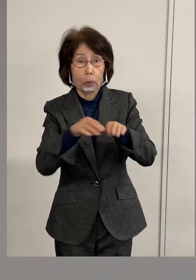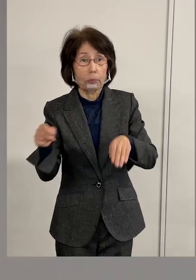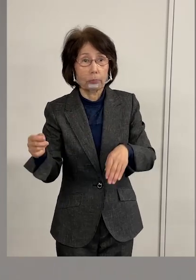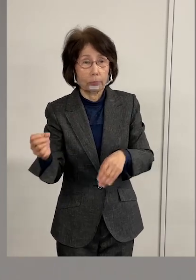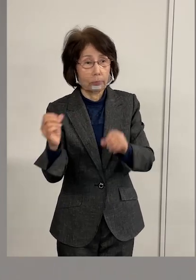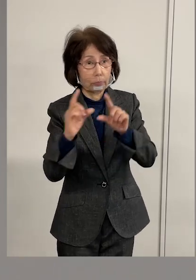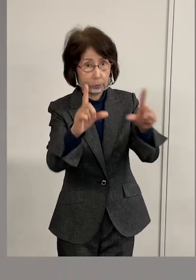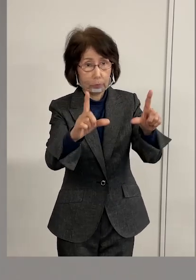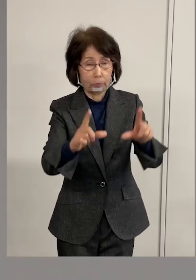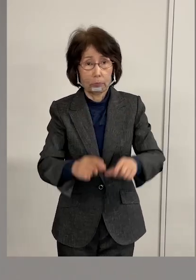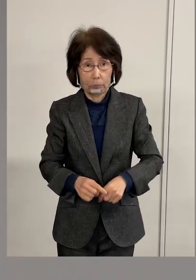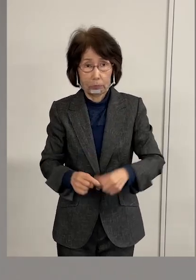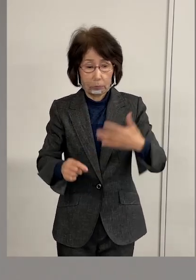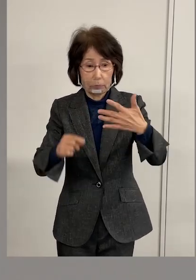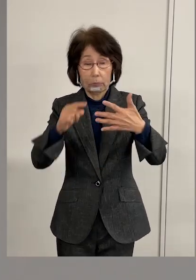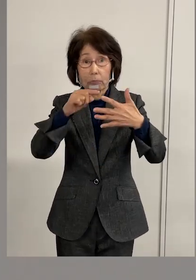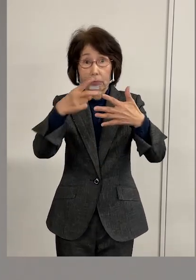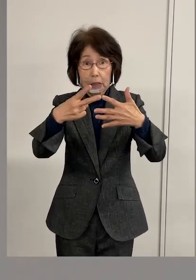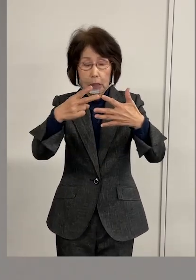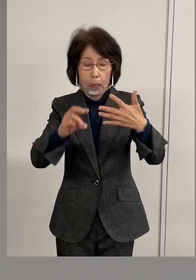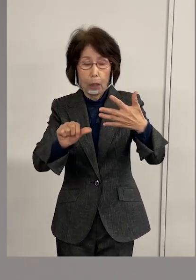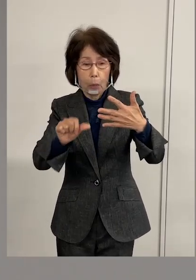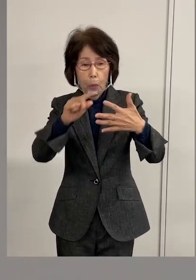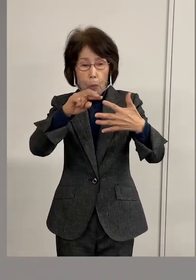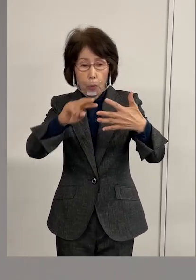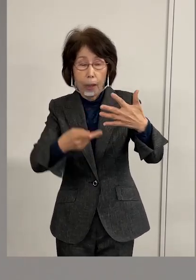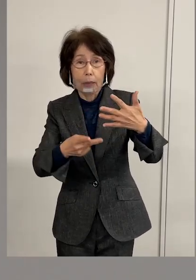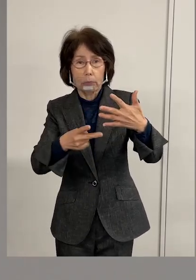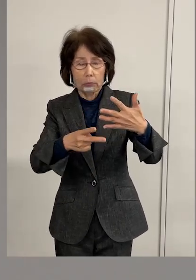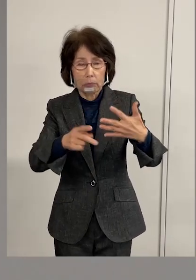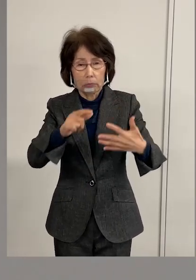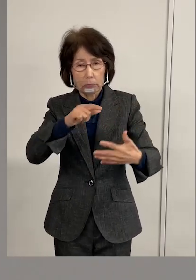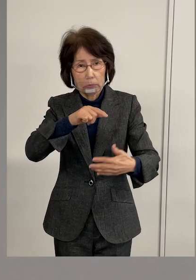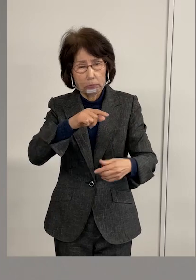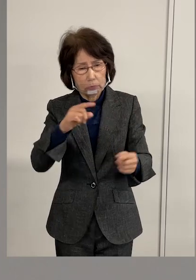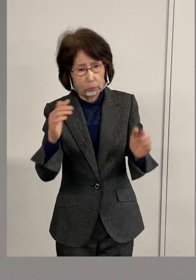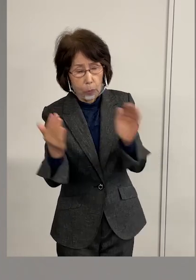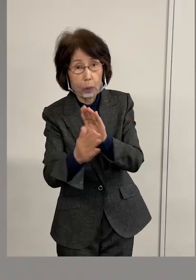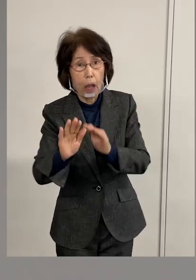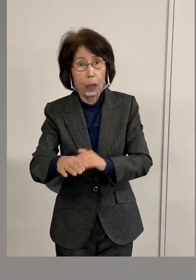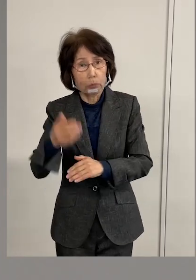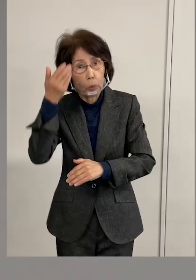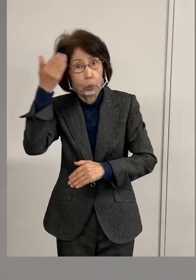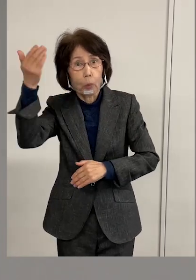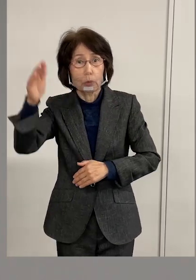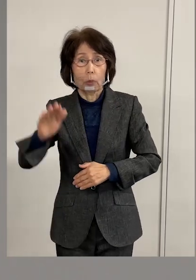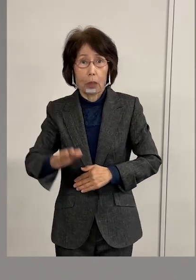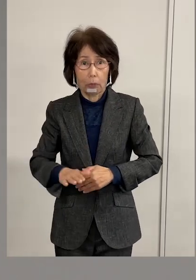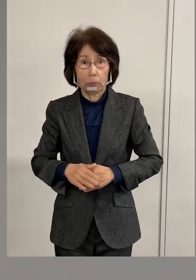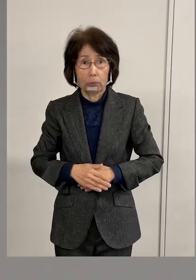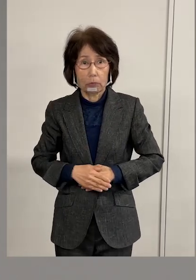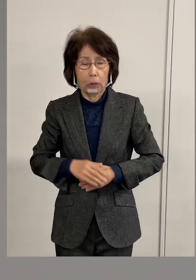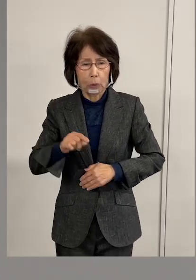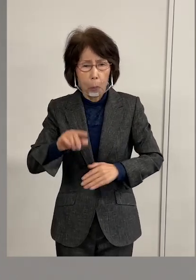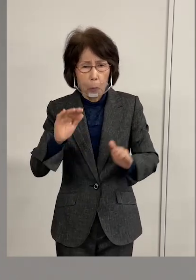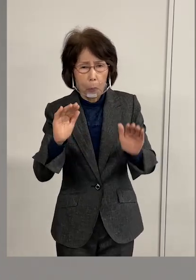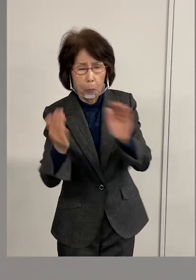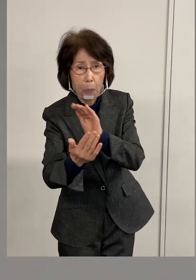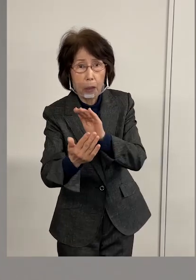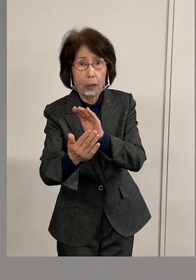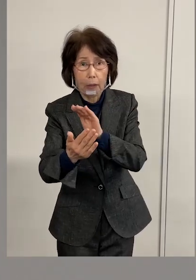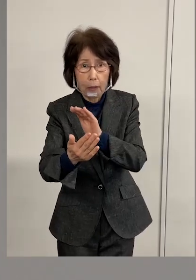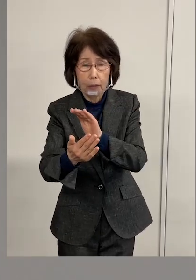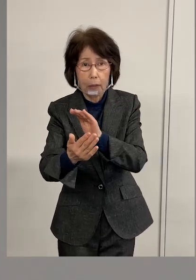5類に変わるということで、大きな、変化があるということが予想されております。逆に、そのことの激変緩和